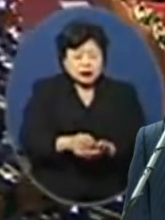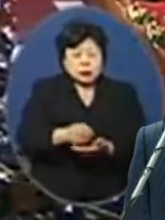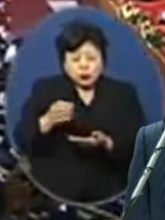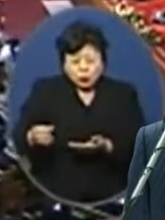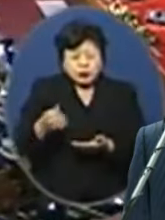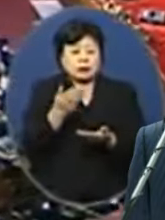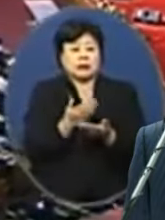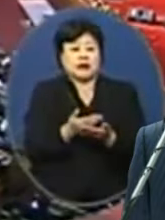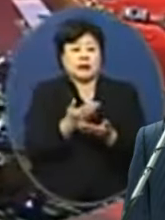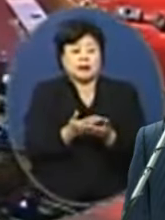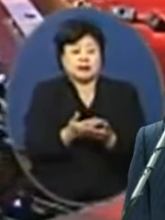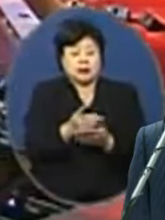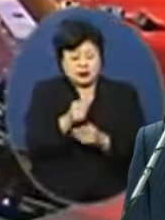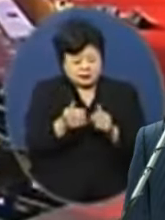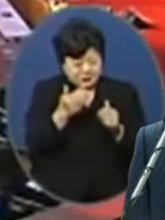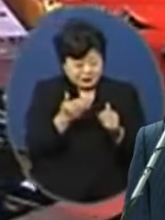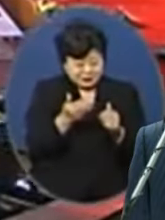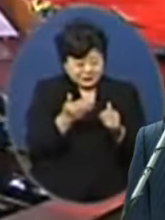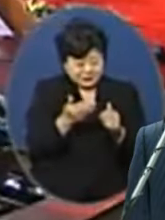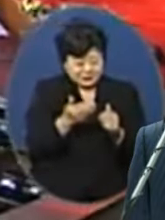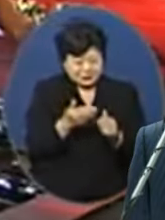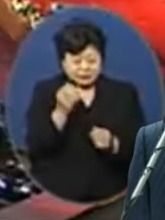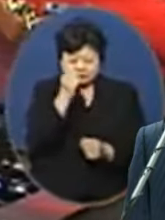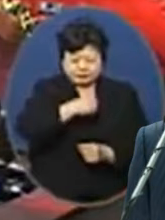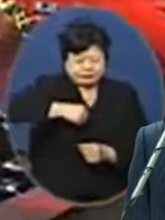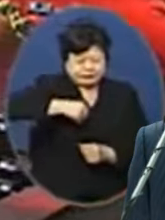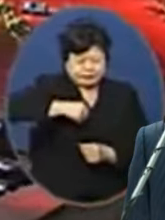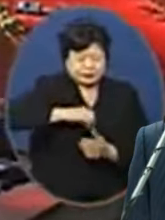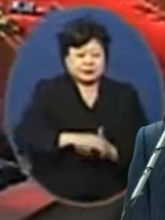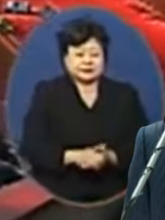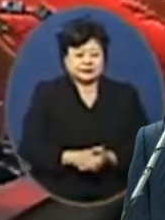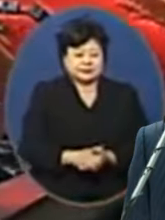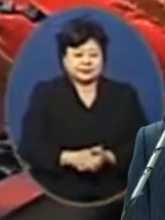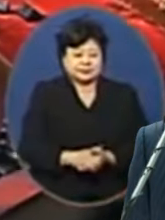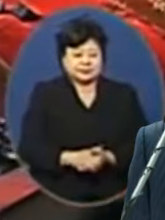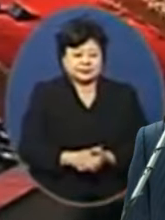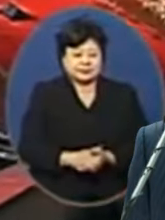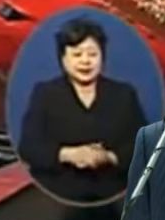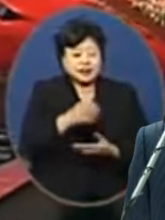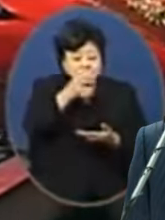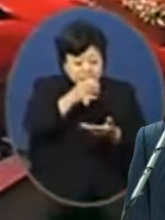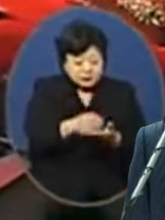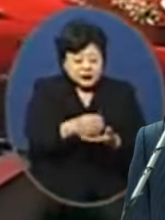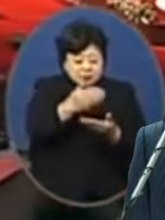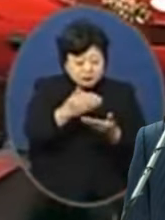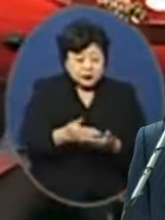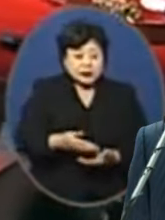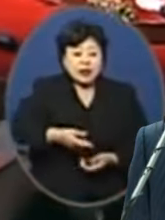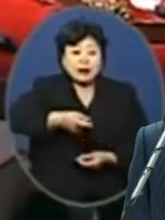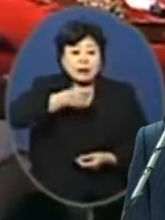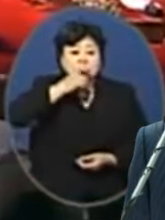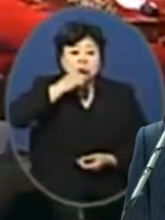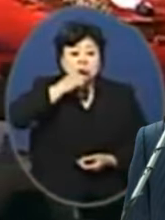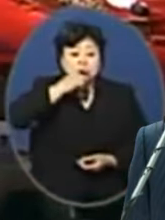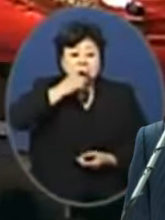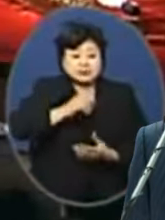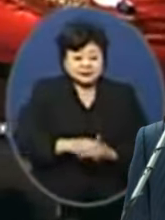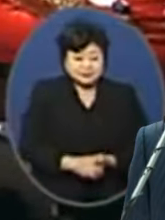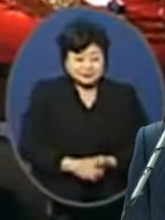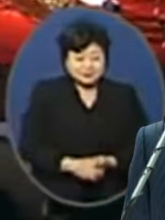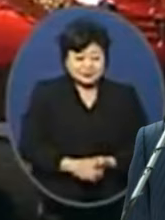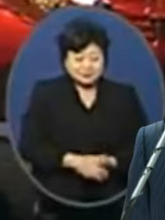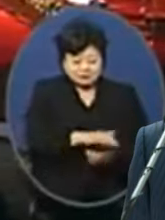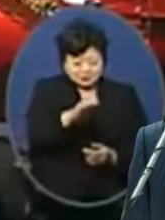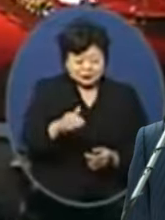했었습니다 그러나 하나님이 거부하셨습니다 그러니까 그 잔을 받아 마셨습니다